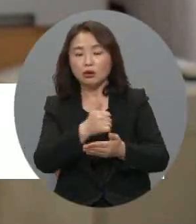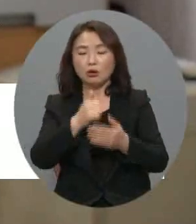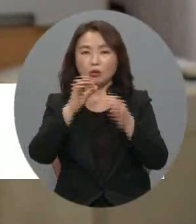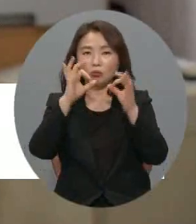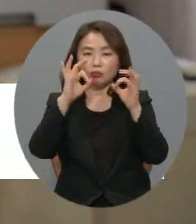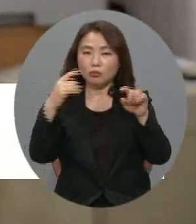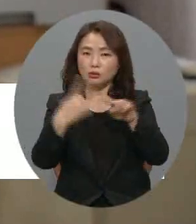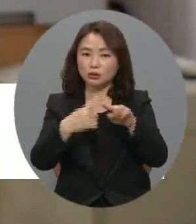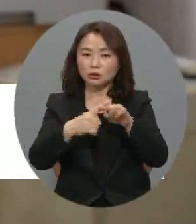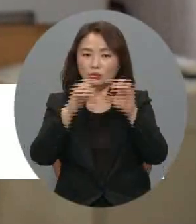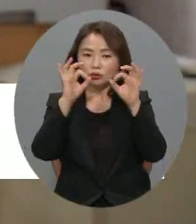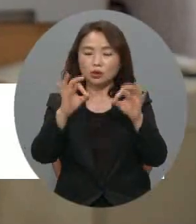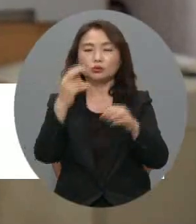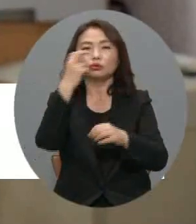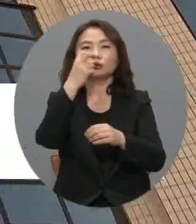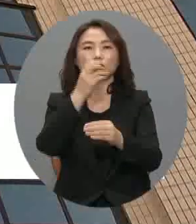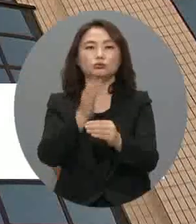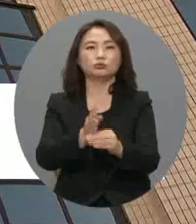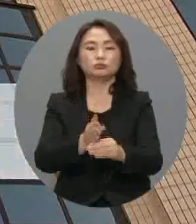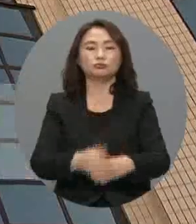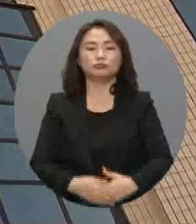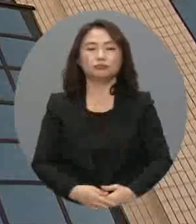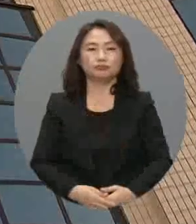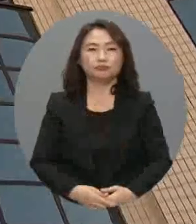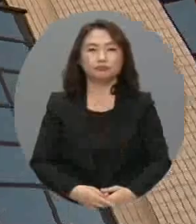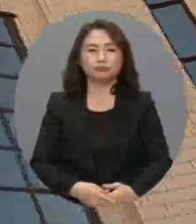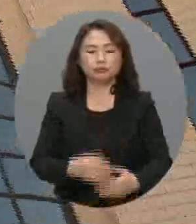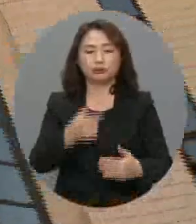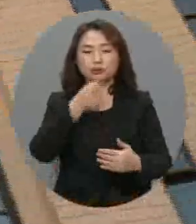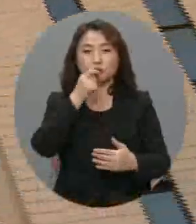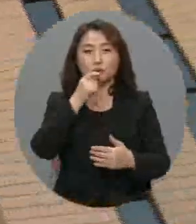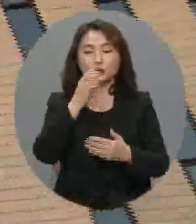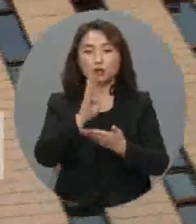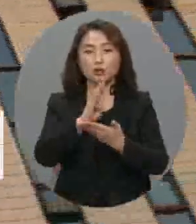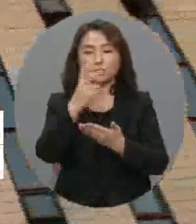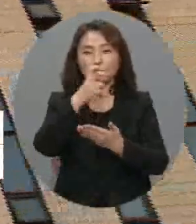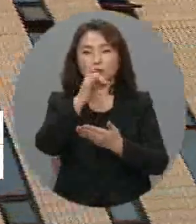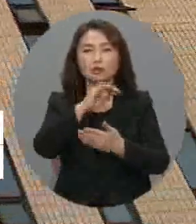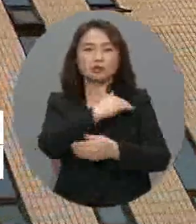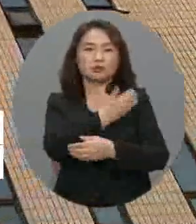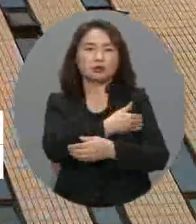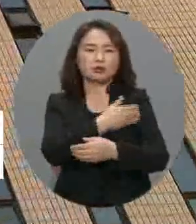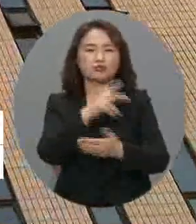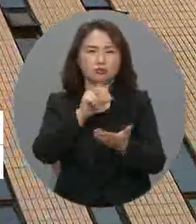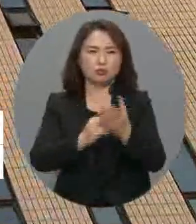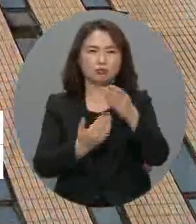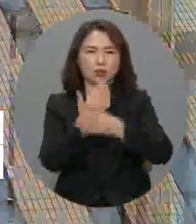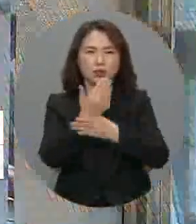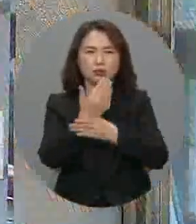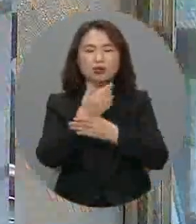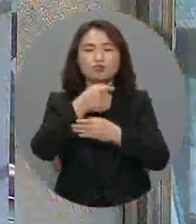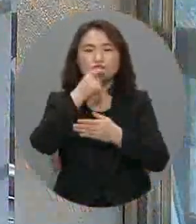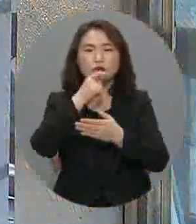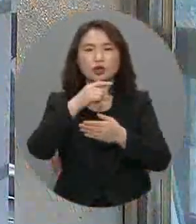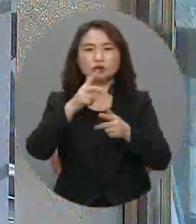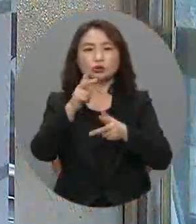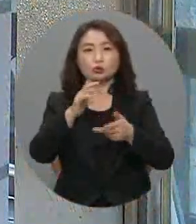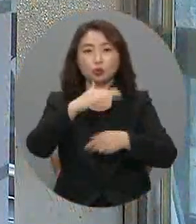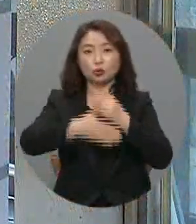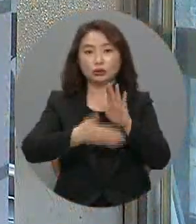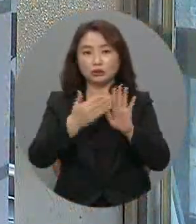볼 것이냐? 그거는 조사 중이니까. 상수도 사업본부장 자격 논란이 일면서 물의 도시를